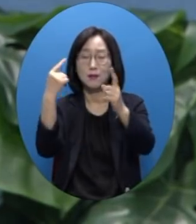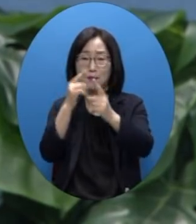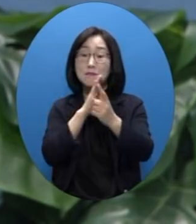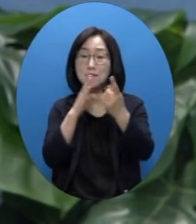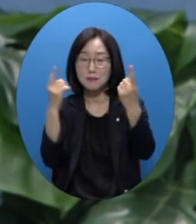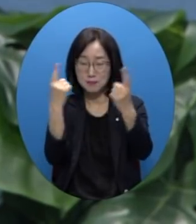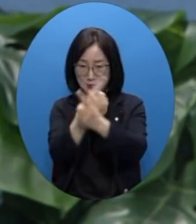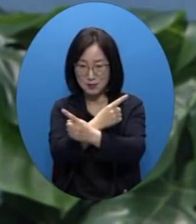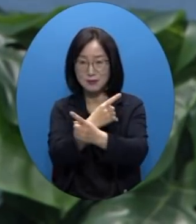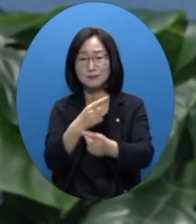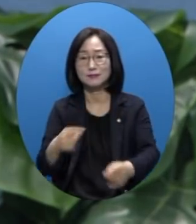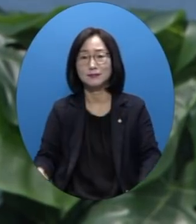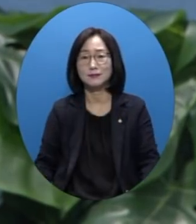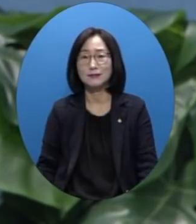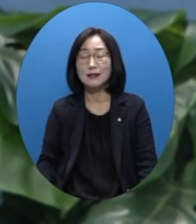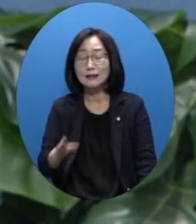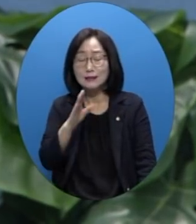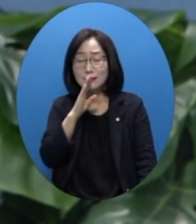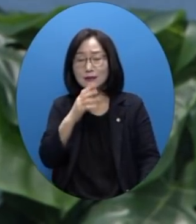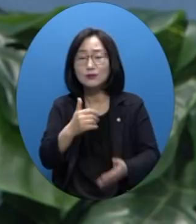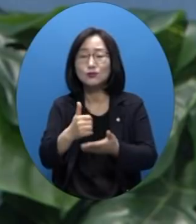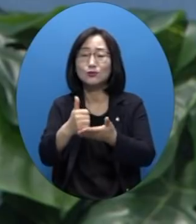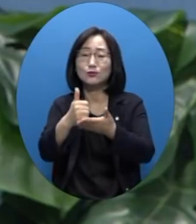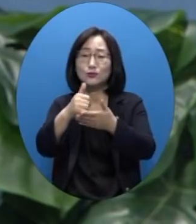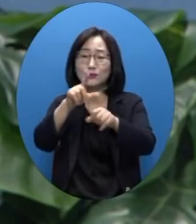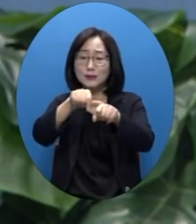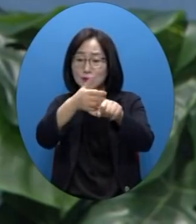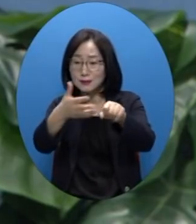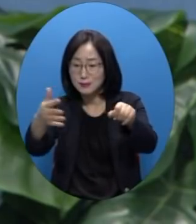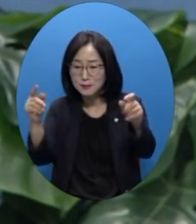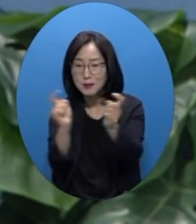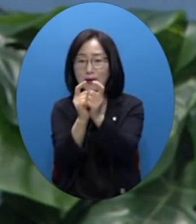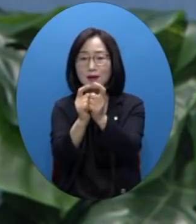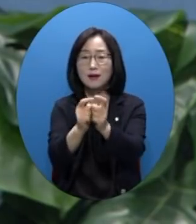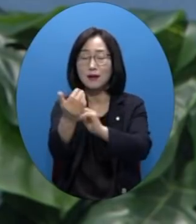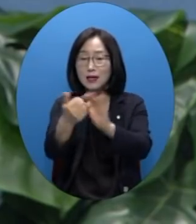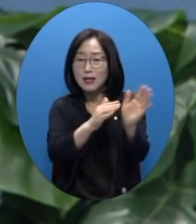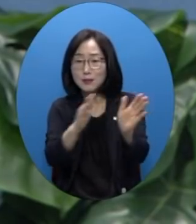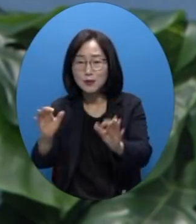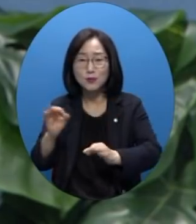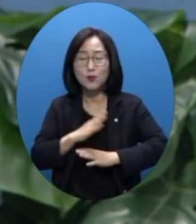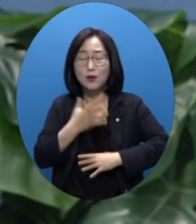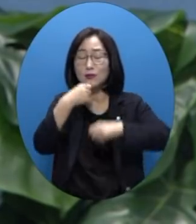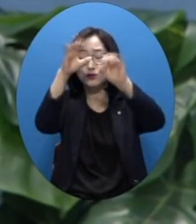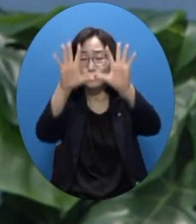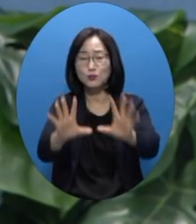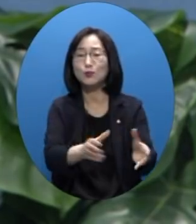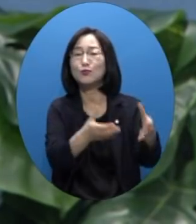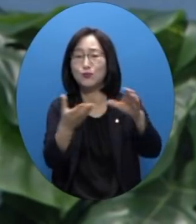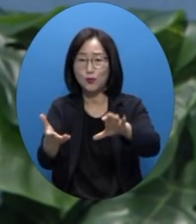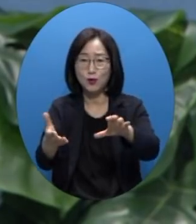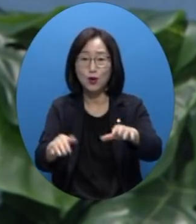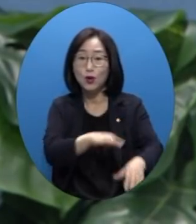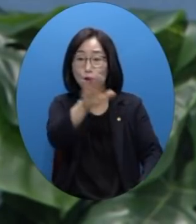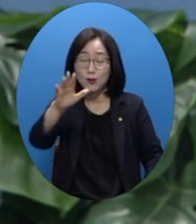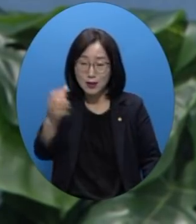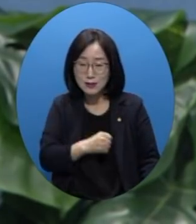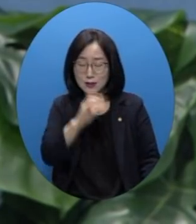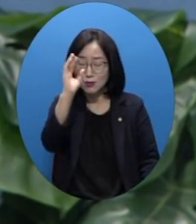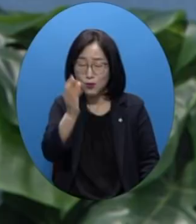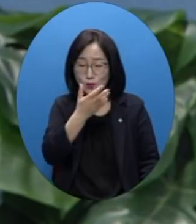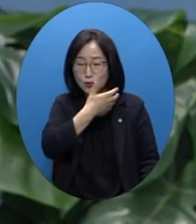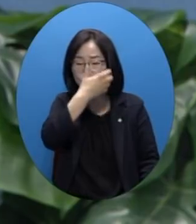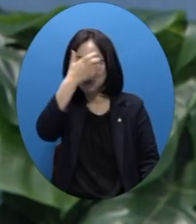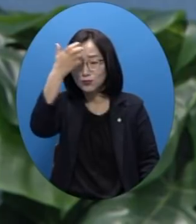것입니다. 주님께서 주님의 때 주님의 예배하신 놀라운 축복을 우리에게 부어주시고 우리가 가진 거룩한 꿈과 소원이